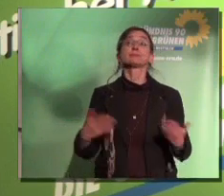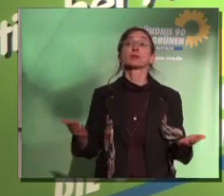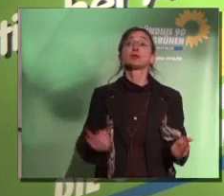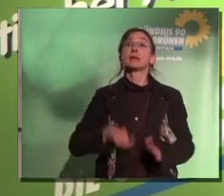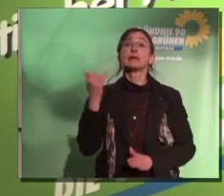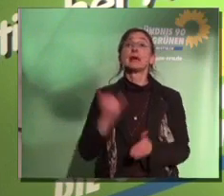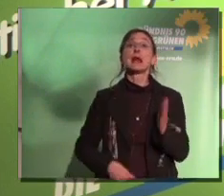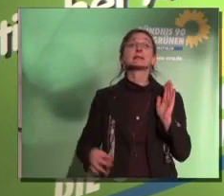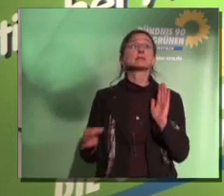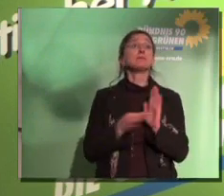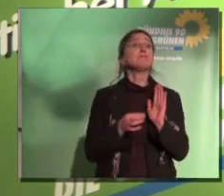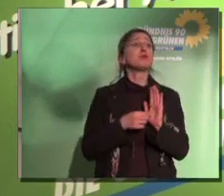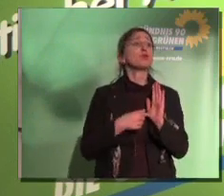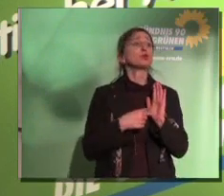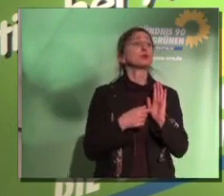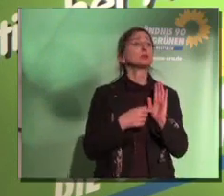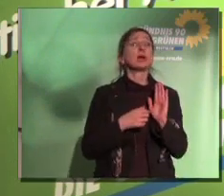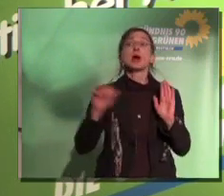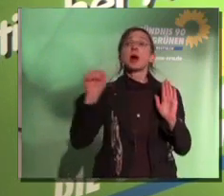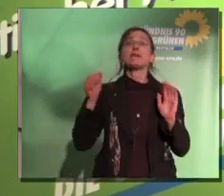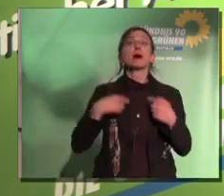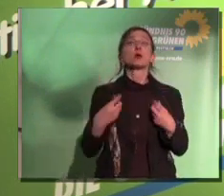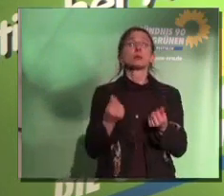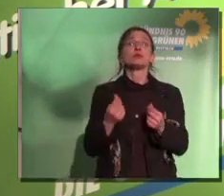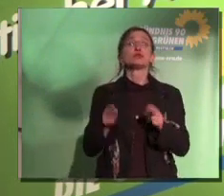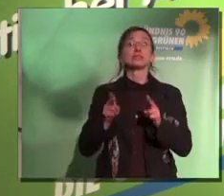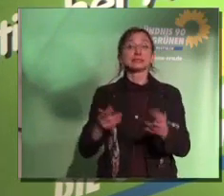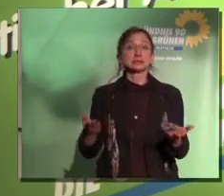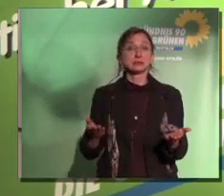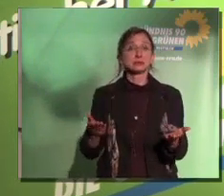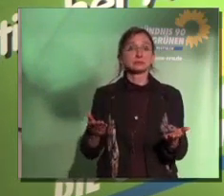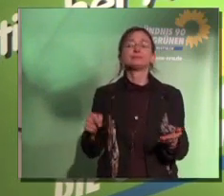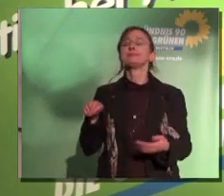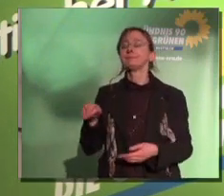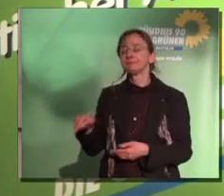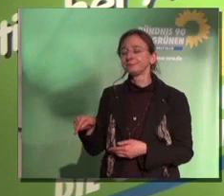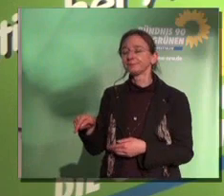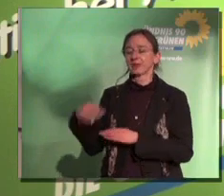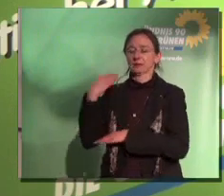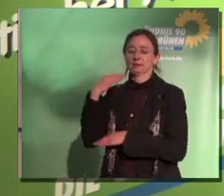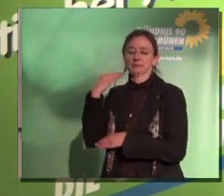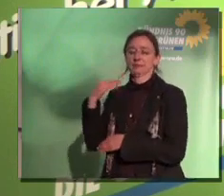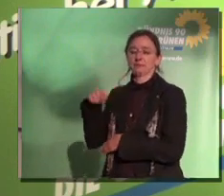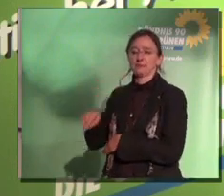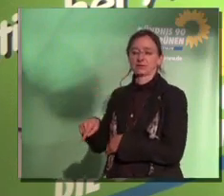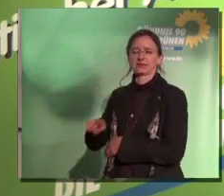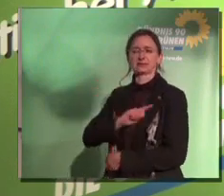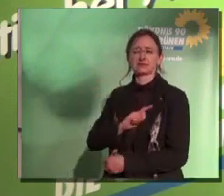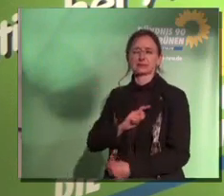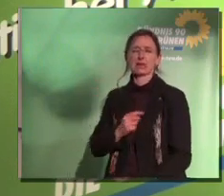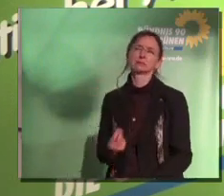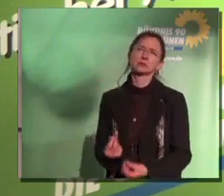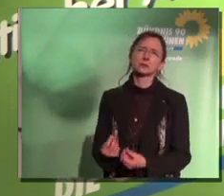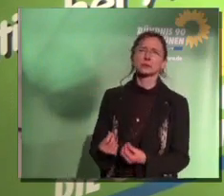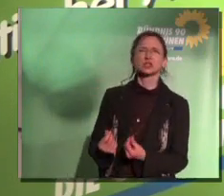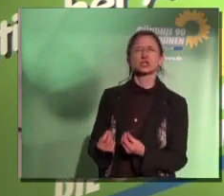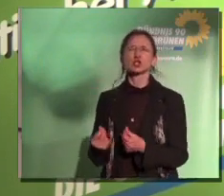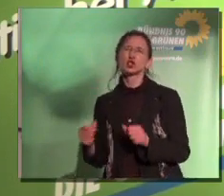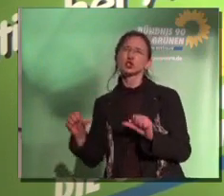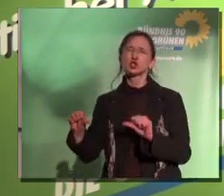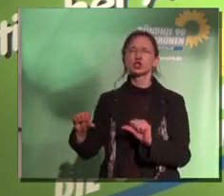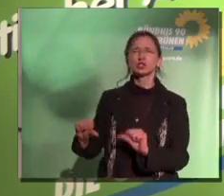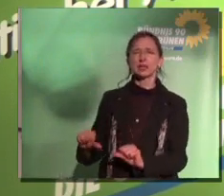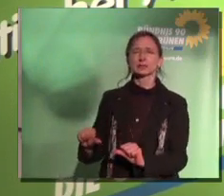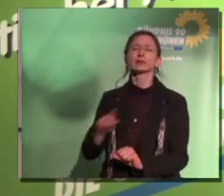warum ich das eigentlich richtig finde, das ist die Angela Merkel. Da habe ich ein schlechtes Gefühl mit dieser Angela Merkel. Ja? Da muss ich eine